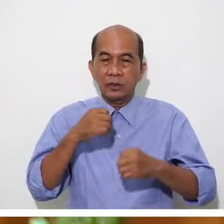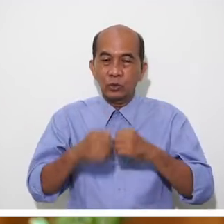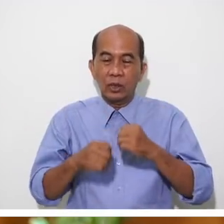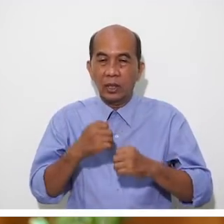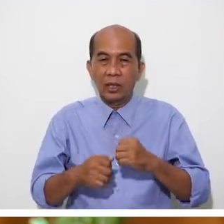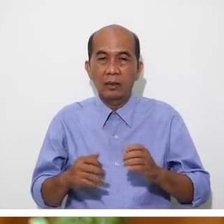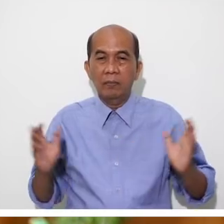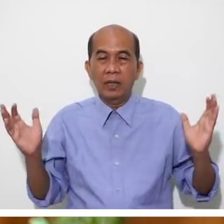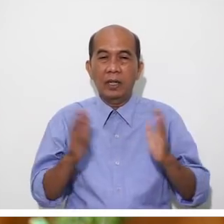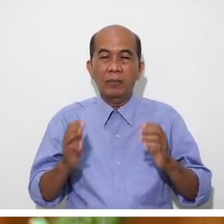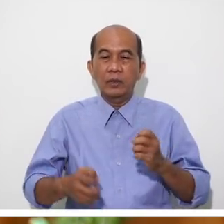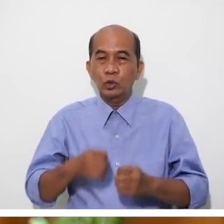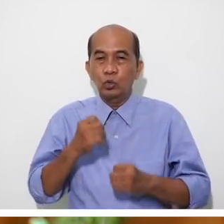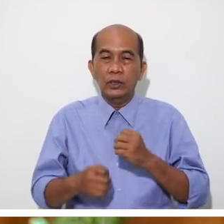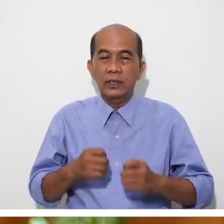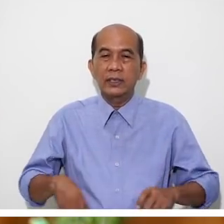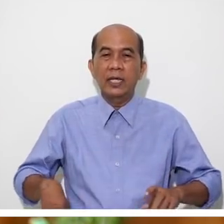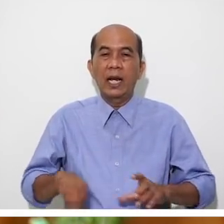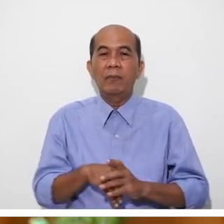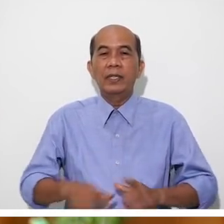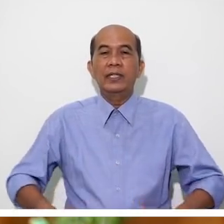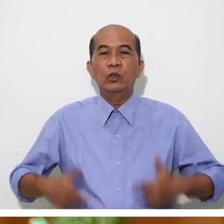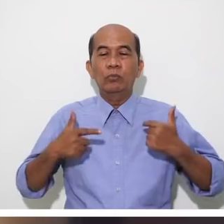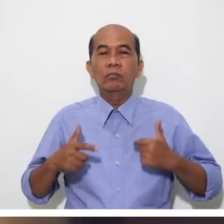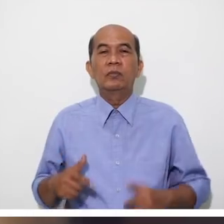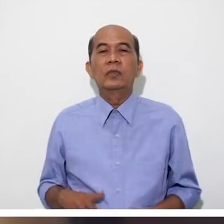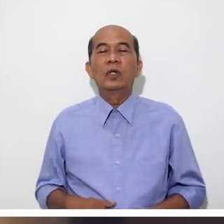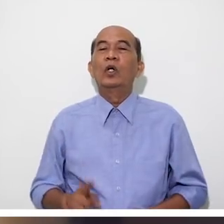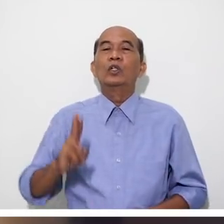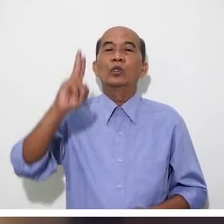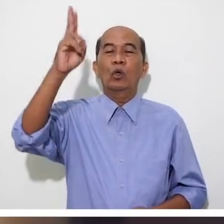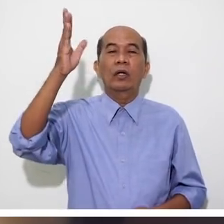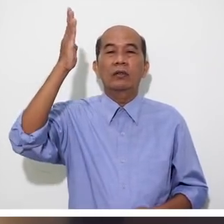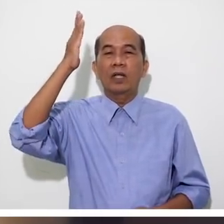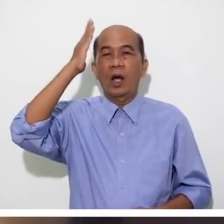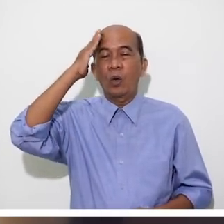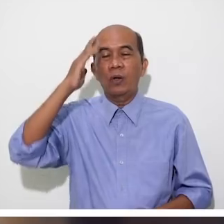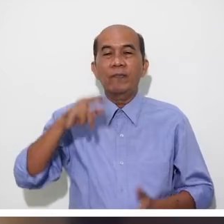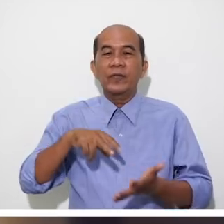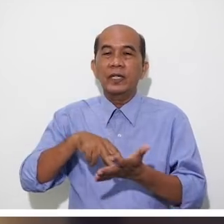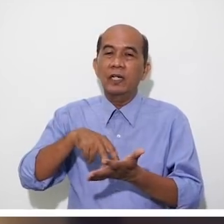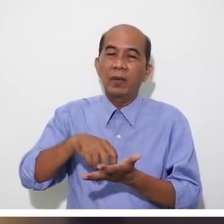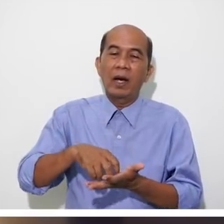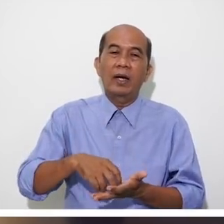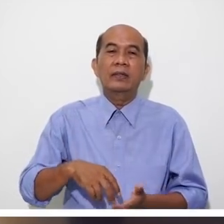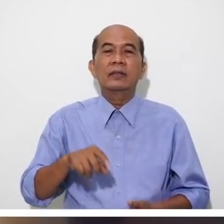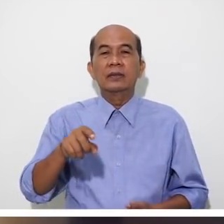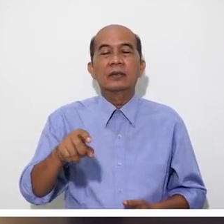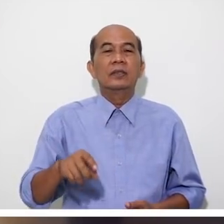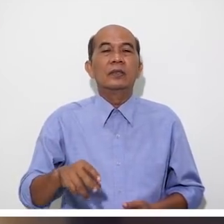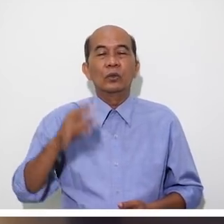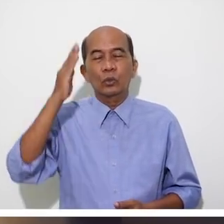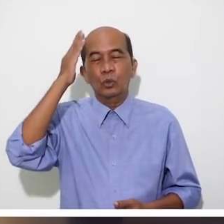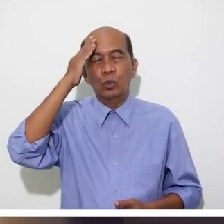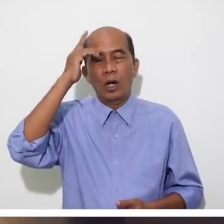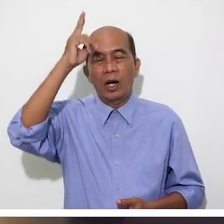kita menghadapi situasi yang sulit dalam hidup kita. Dan Tuhan tahu kelemahan saudara, Tuhan tahu keterbatasan